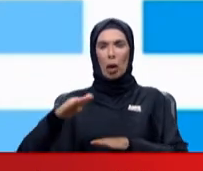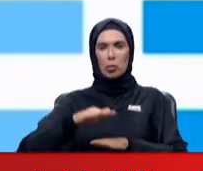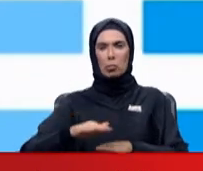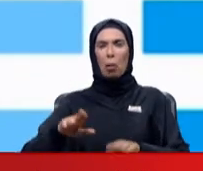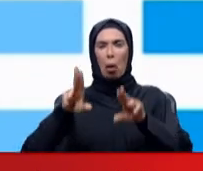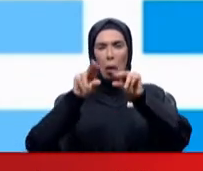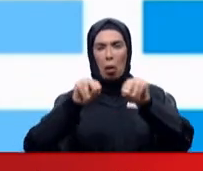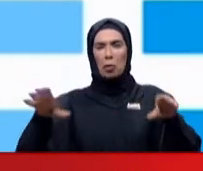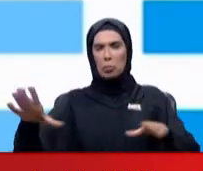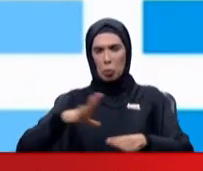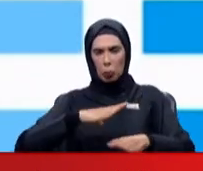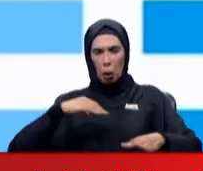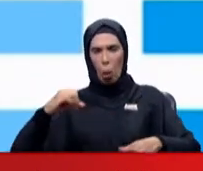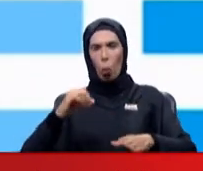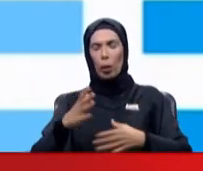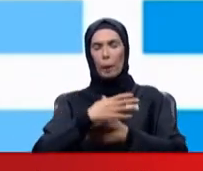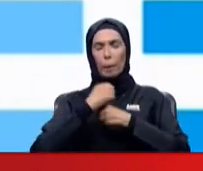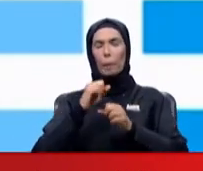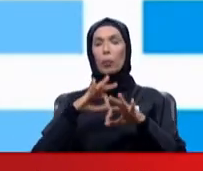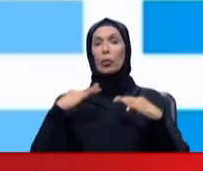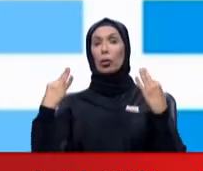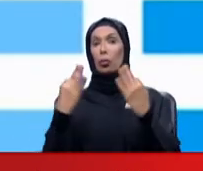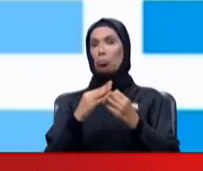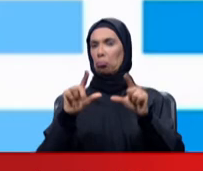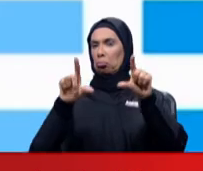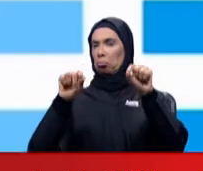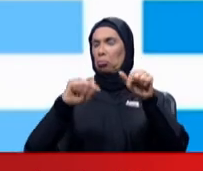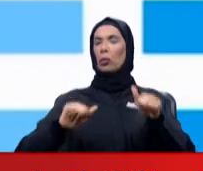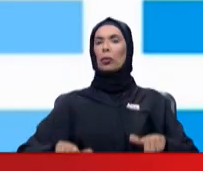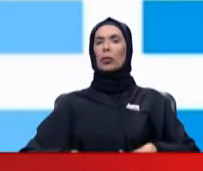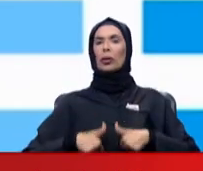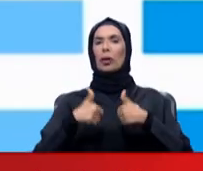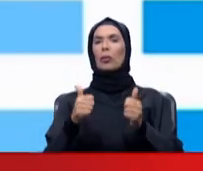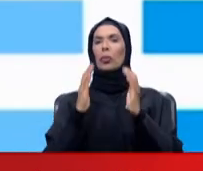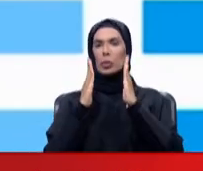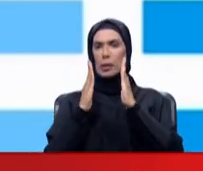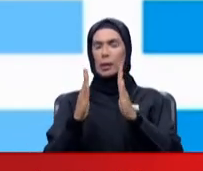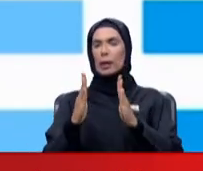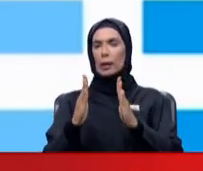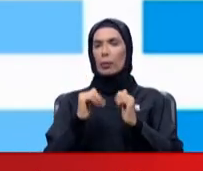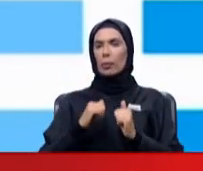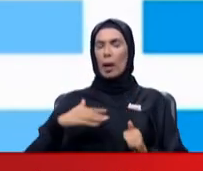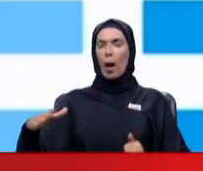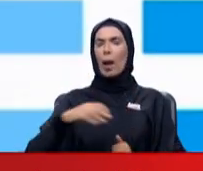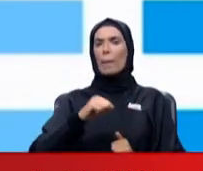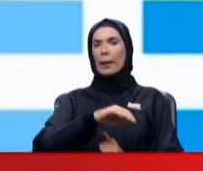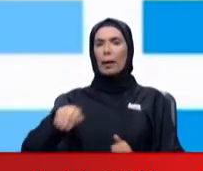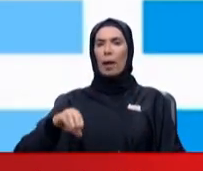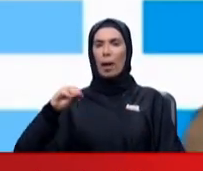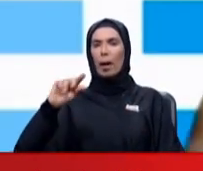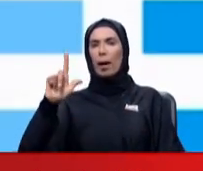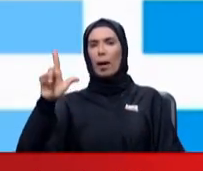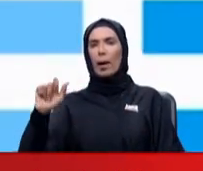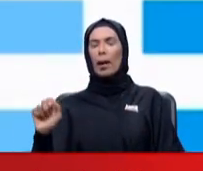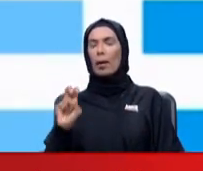الفرص والحماية الاجتماعية وجودة الحياة كما ركزت الأستاذة هالة الأنصاري،